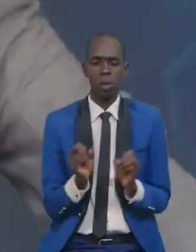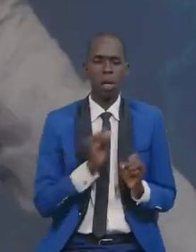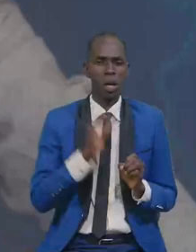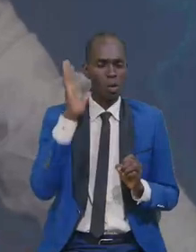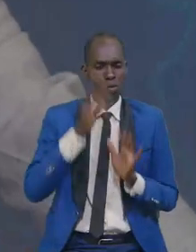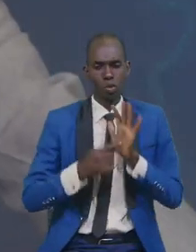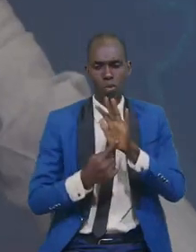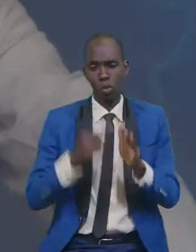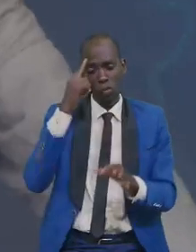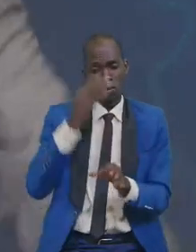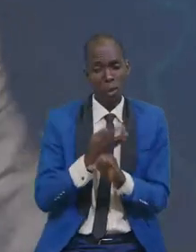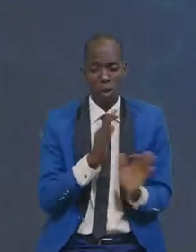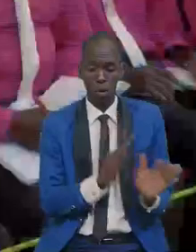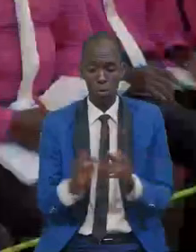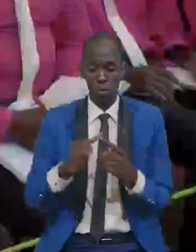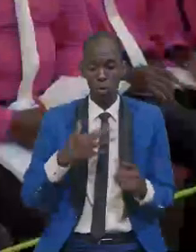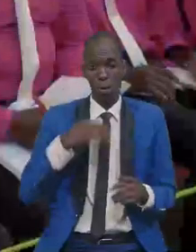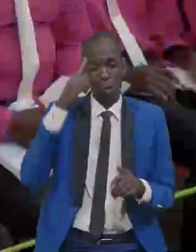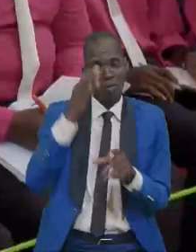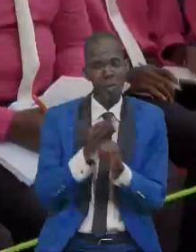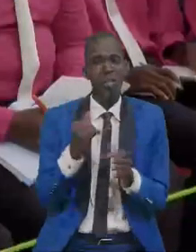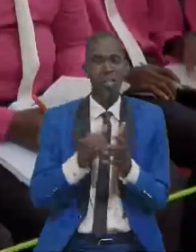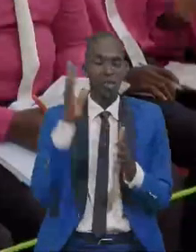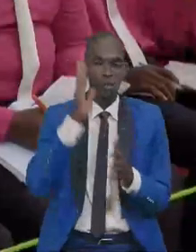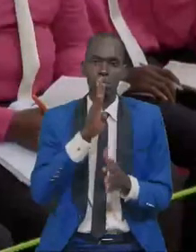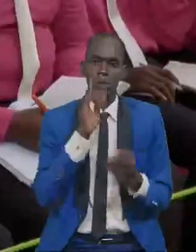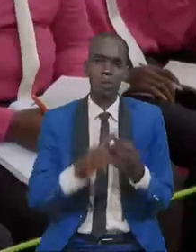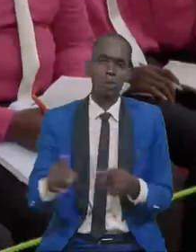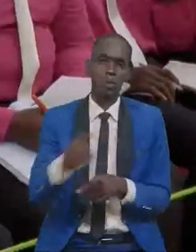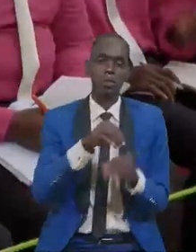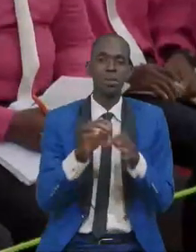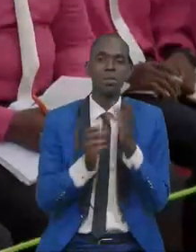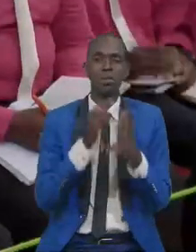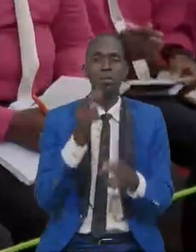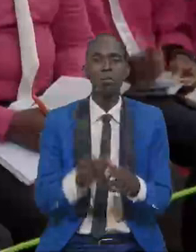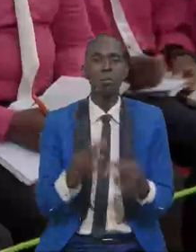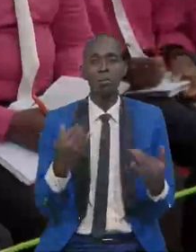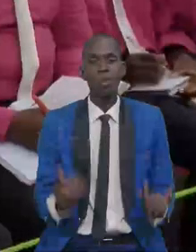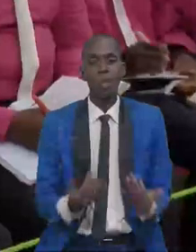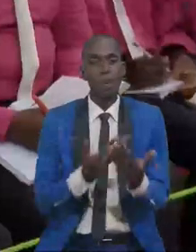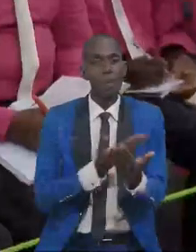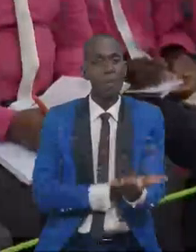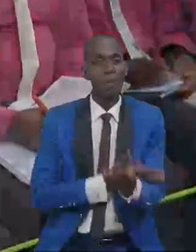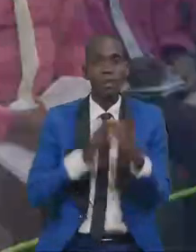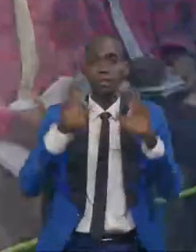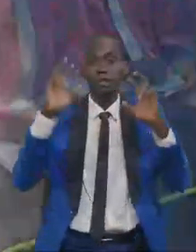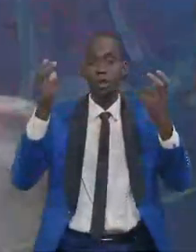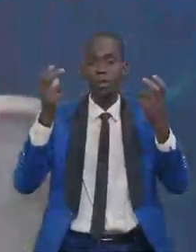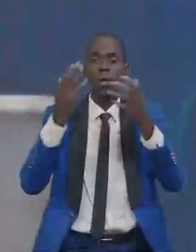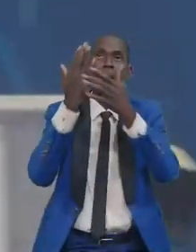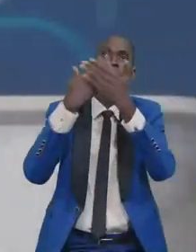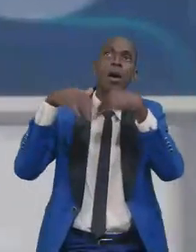Et selon ma foi, il me sera fait selon la foi. Quelque chose de bon va t'arriver. Aujourd'hui, donc, nous considérons